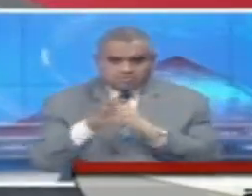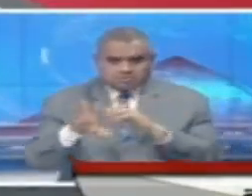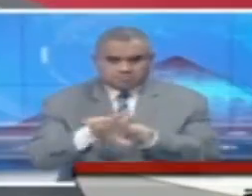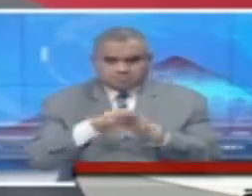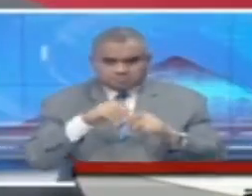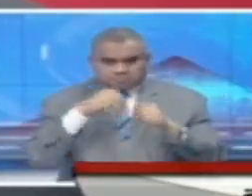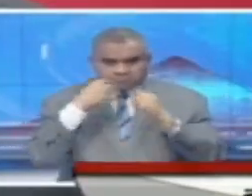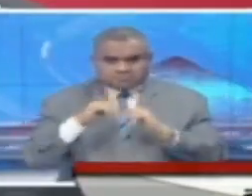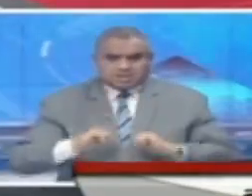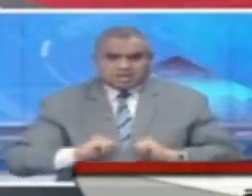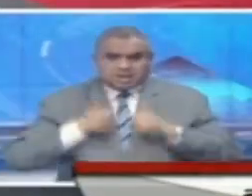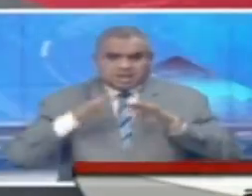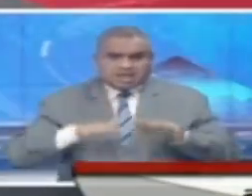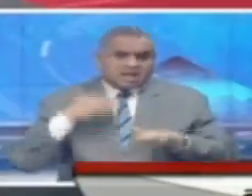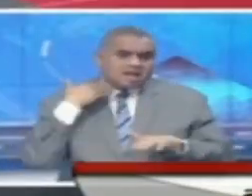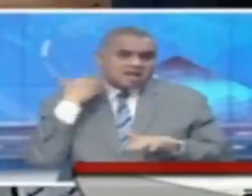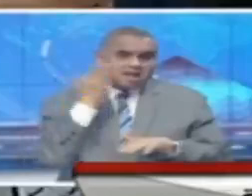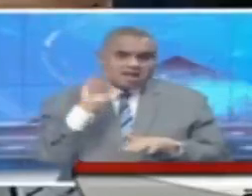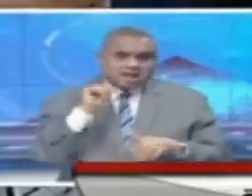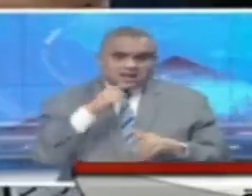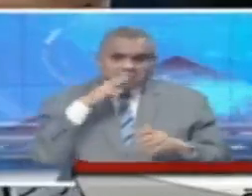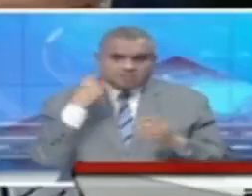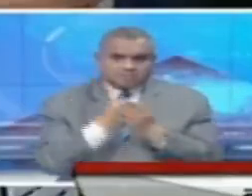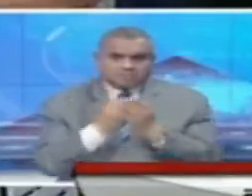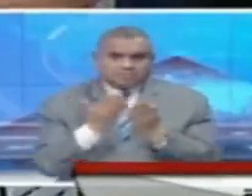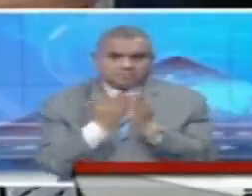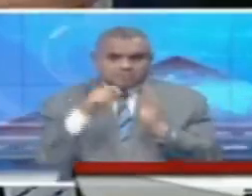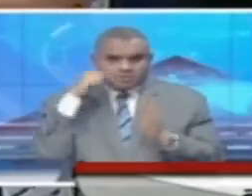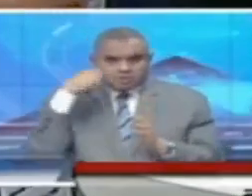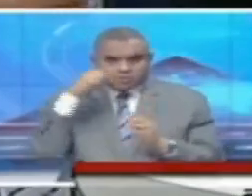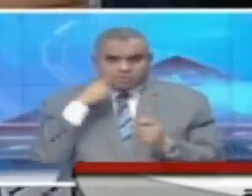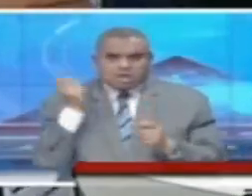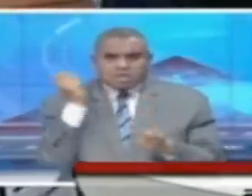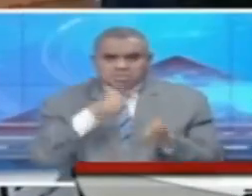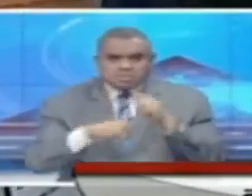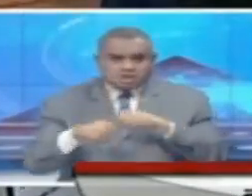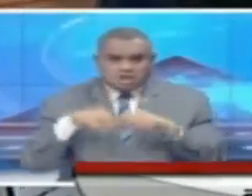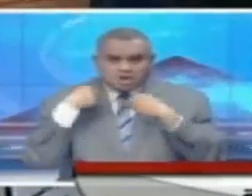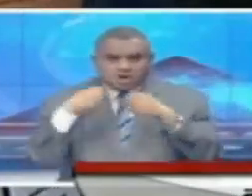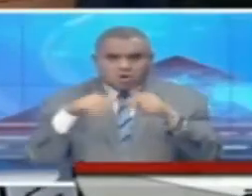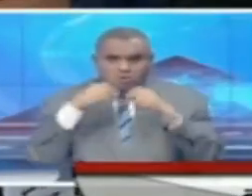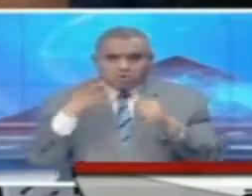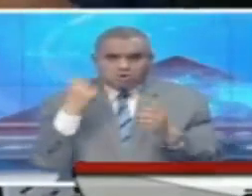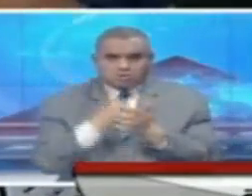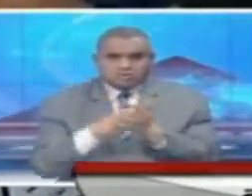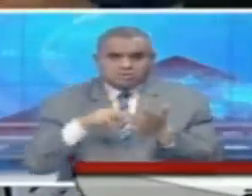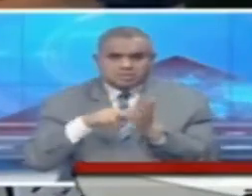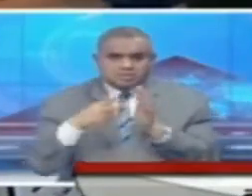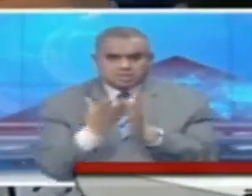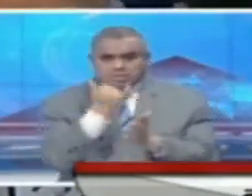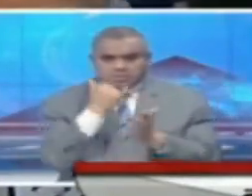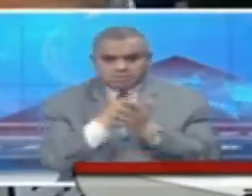في مبادرة حياة كريمة، استعرضت وزيرة التجارة والصناعة آليات توفير مستلزمات المبادرة